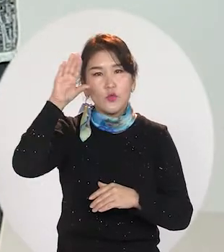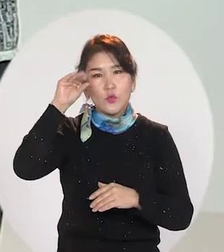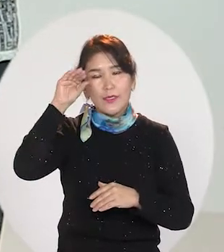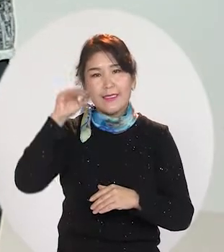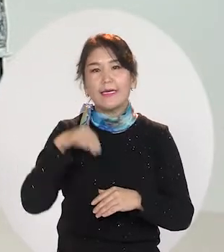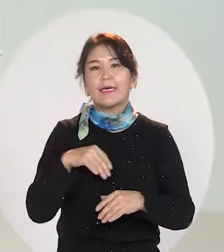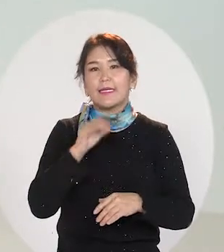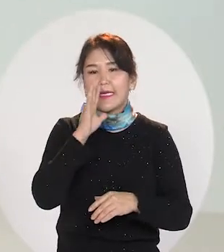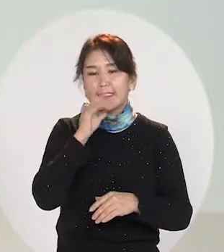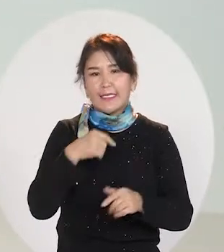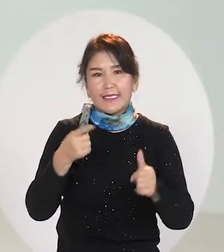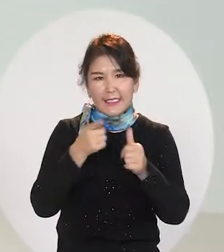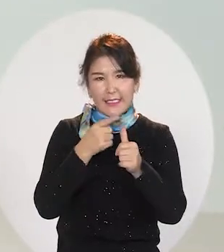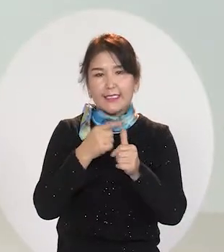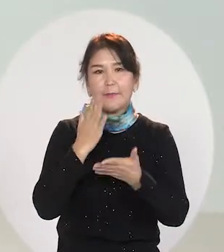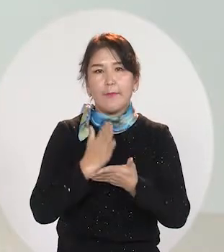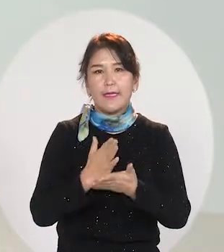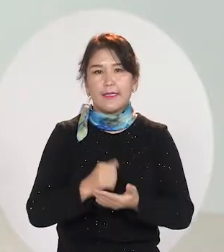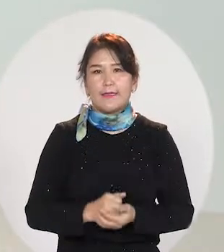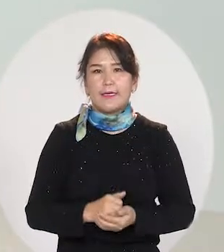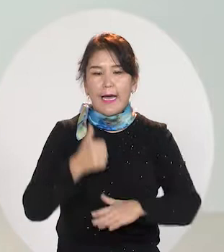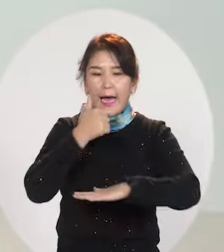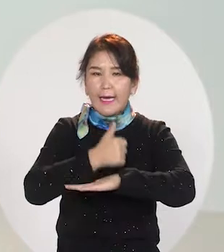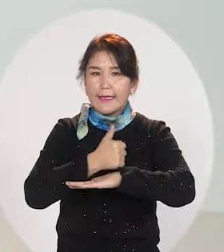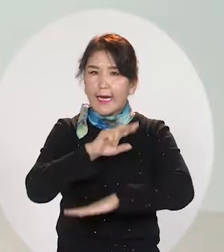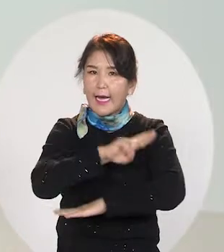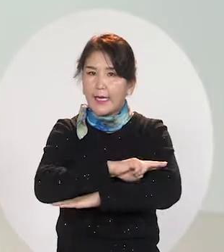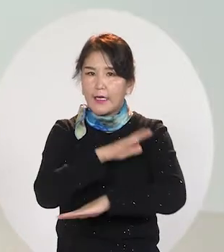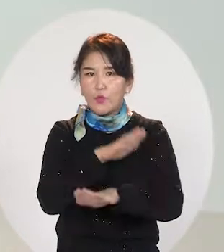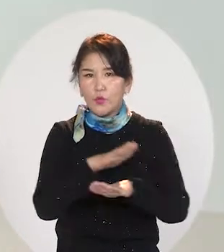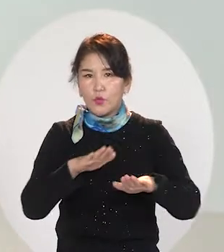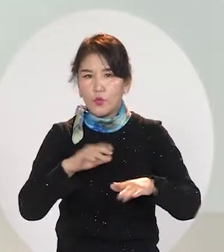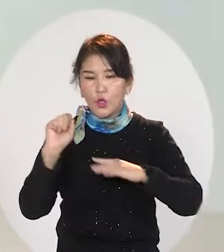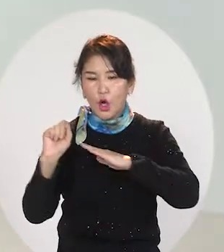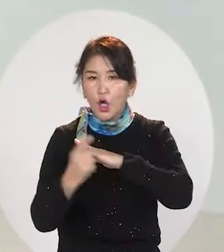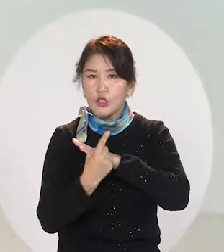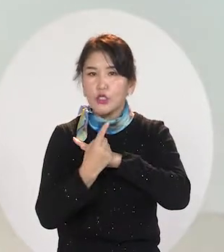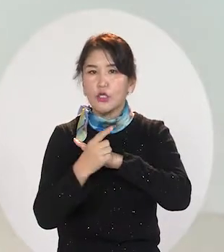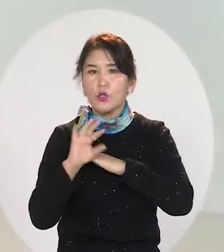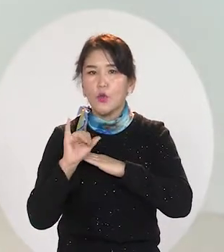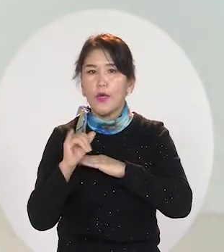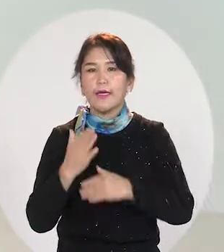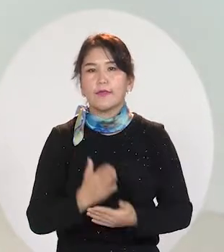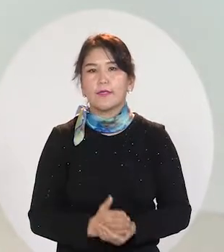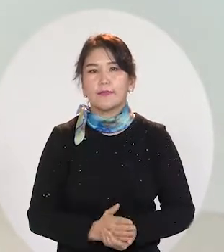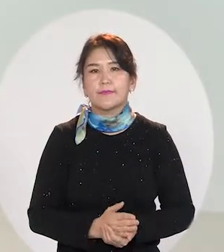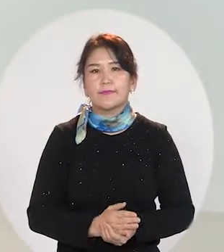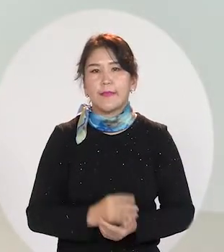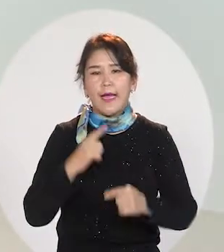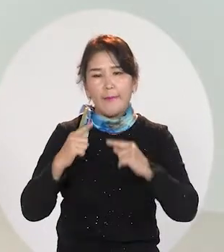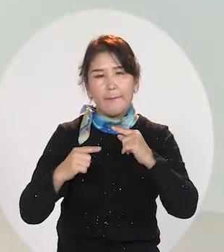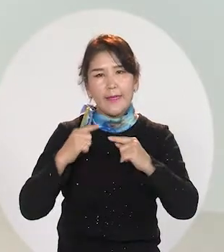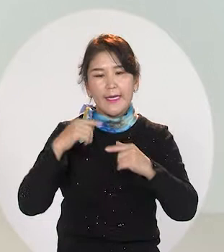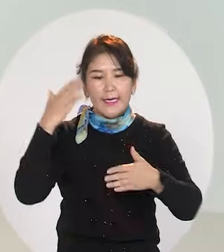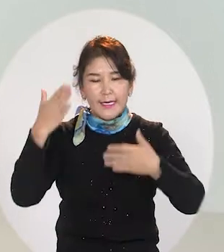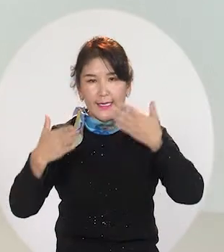аа. За тэгээд ахлах ангийн хүүхдүүдийн одоо хамгийн чухал онцлогууд нь маань өөрөөсөө юу байдаг вэ гэхээр хамгийн их эрэл